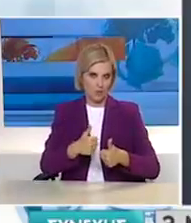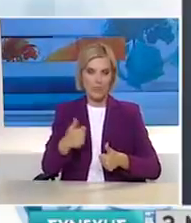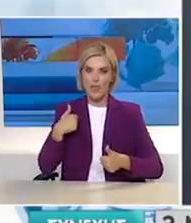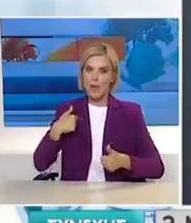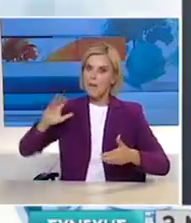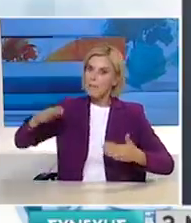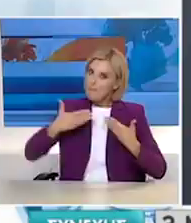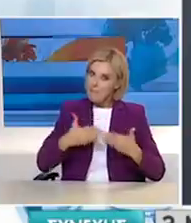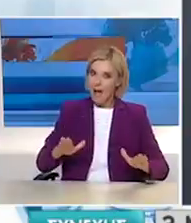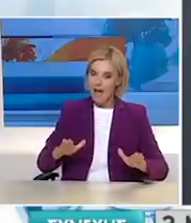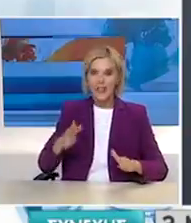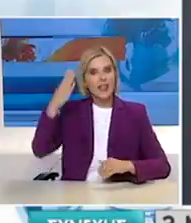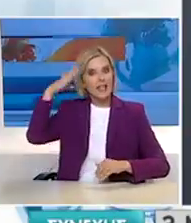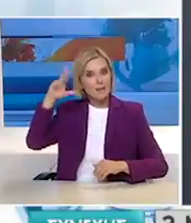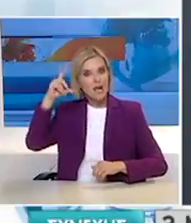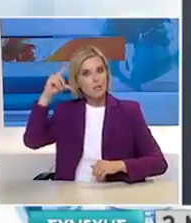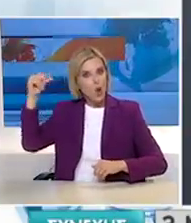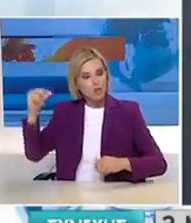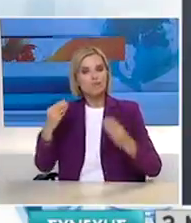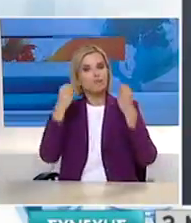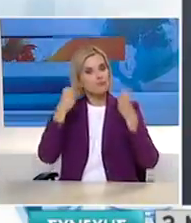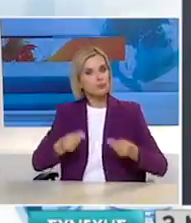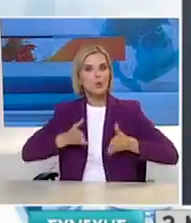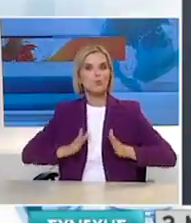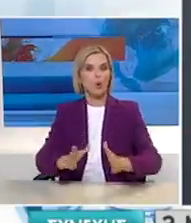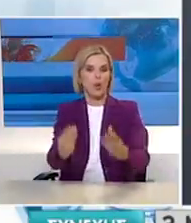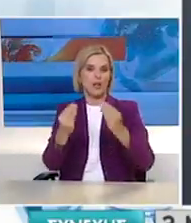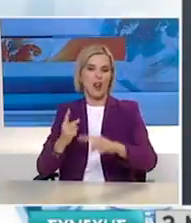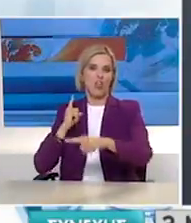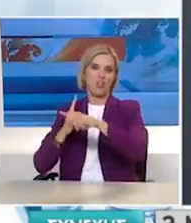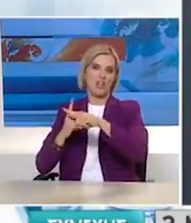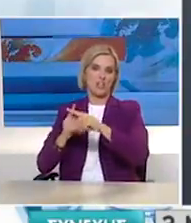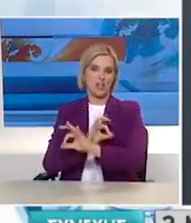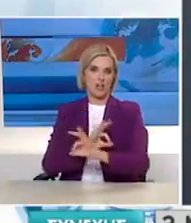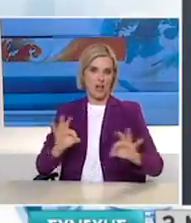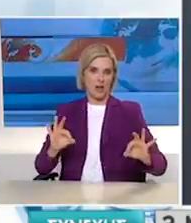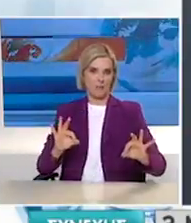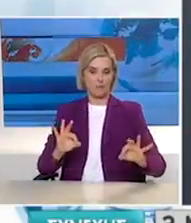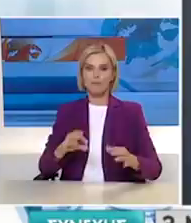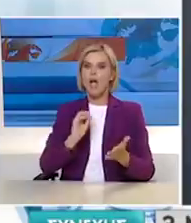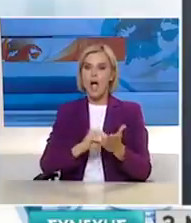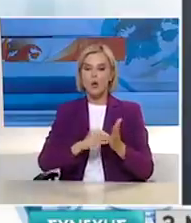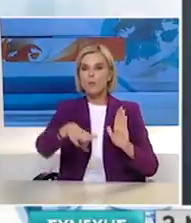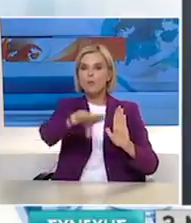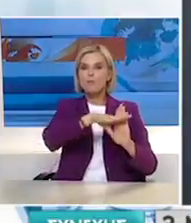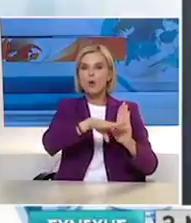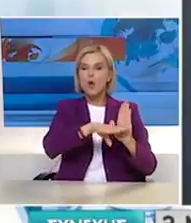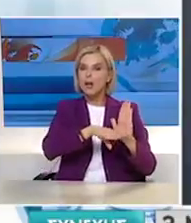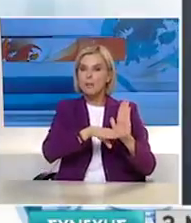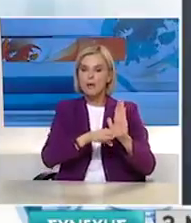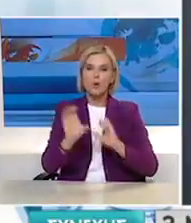Λυκείου ήταν θετική και τα πράγματα κύλησαν απολύτως ομαλά. Το χρονοδιάγραμμα επανεκκίνησης του τουρισμού, όπως ανακοινώθηκε χθες από την